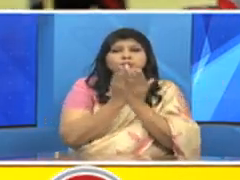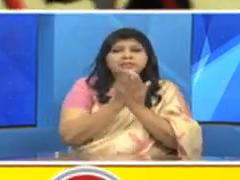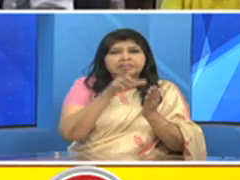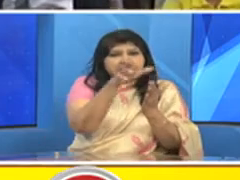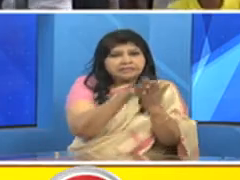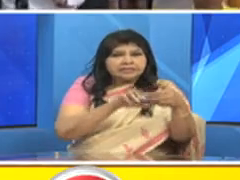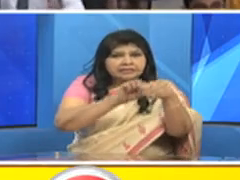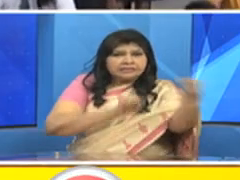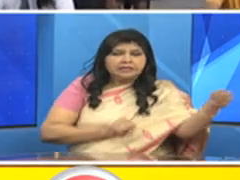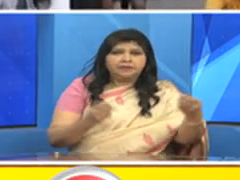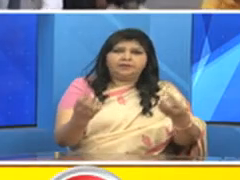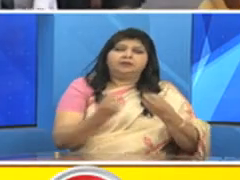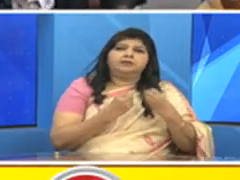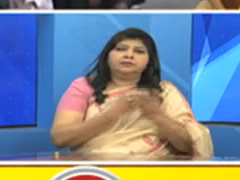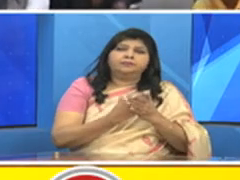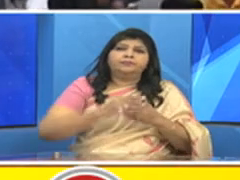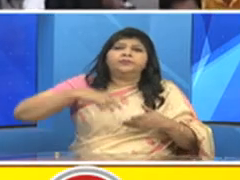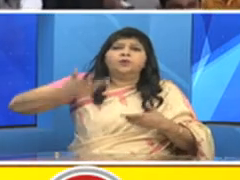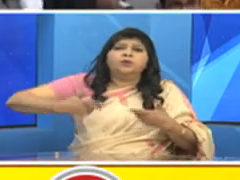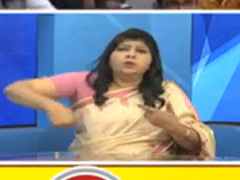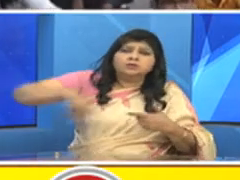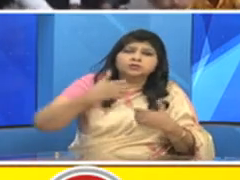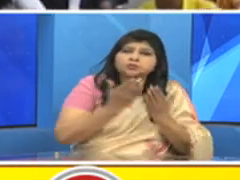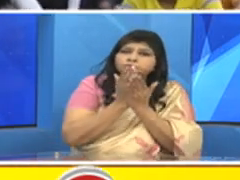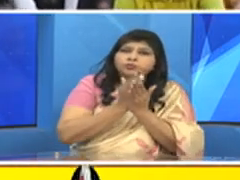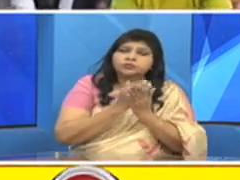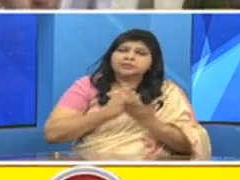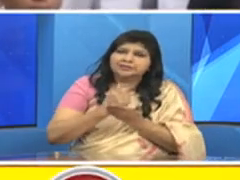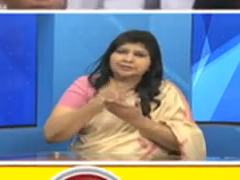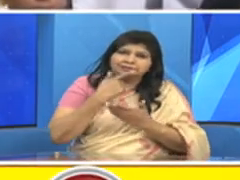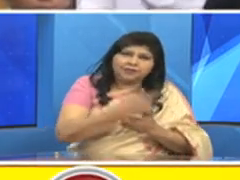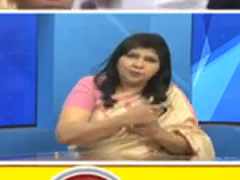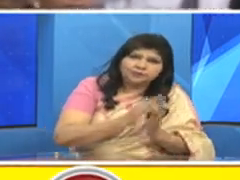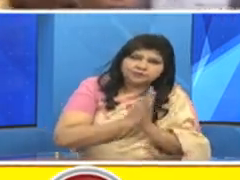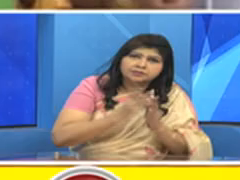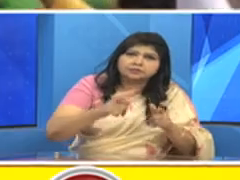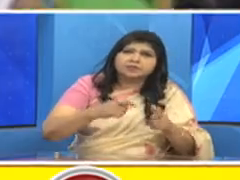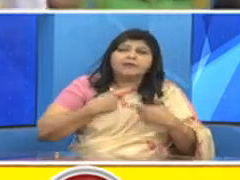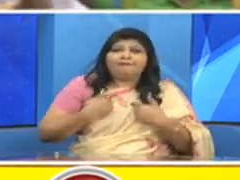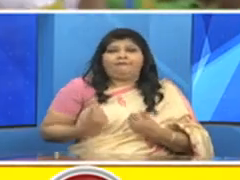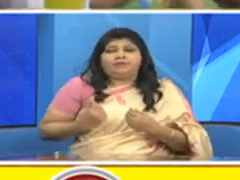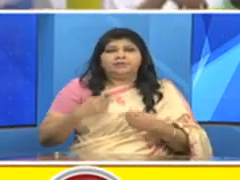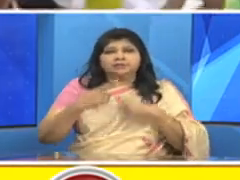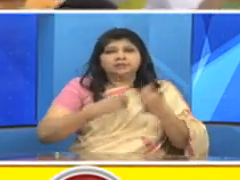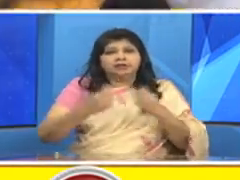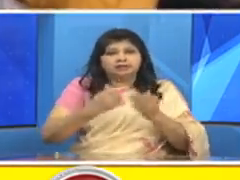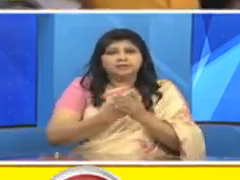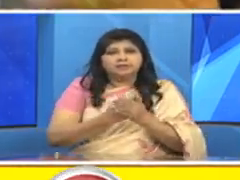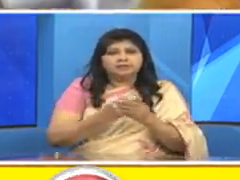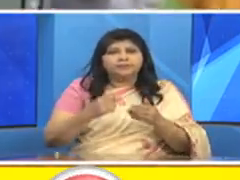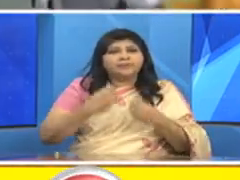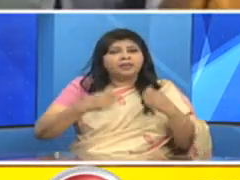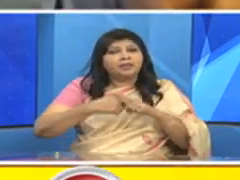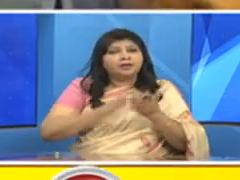है। देश के बाकी सभी स्कूलों से भी मेरा आग्रह है कि वे फिजिकल एक्टिविटी और खेलों को पढ़ाई के